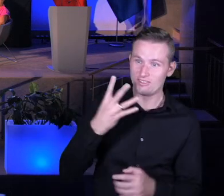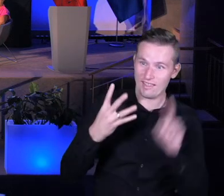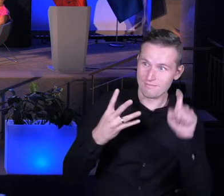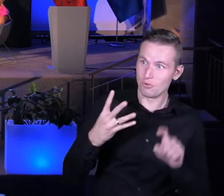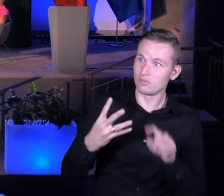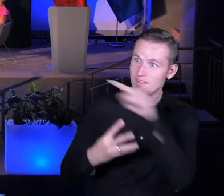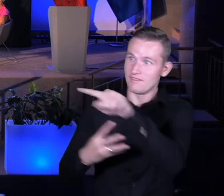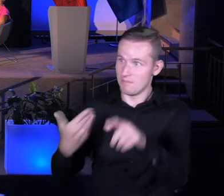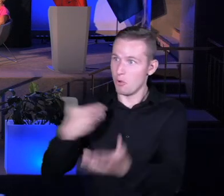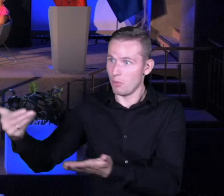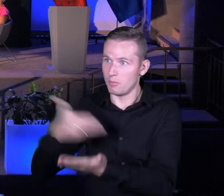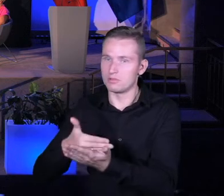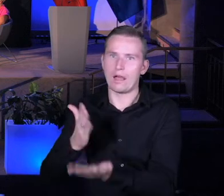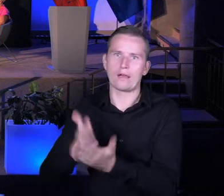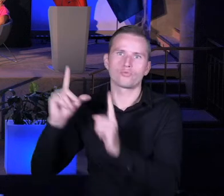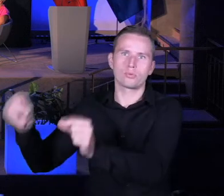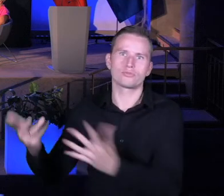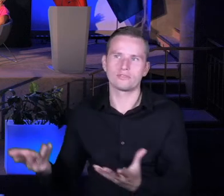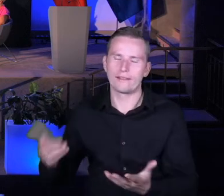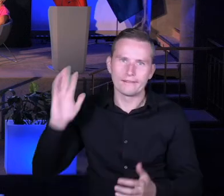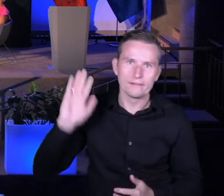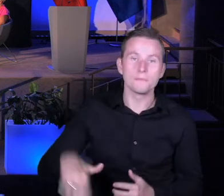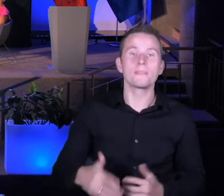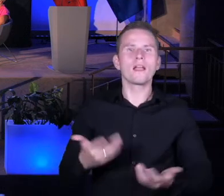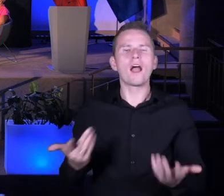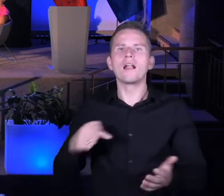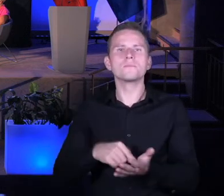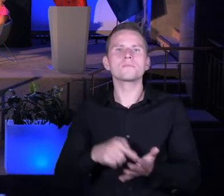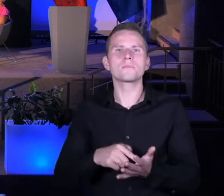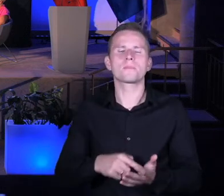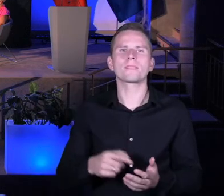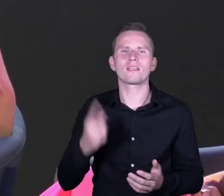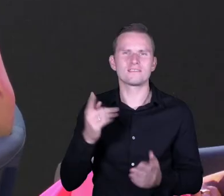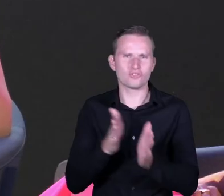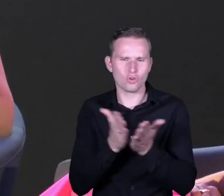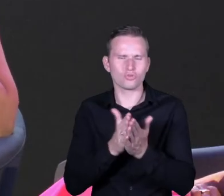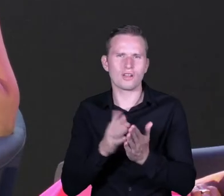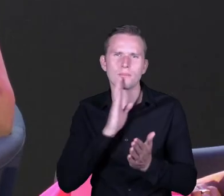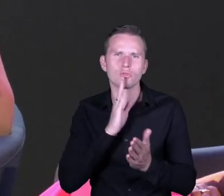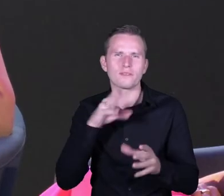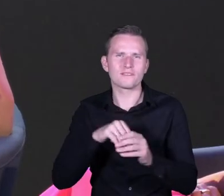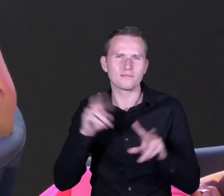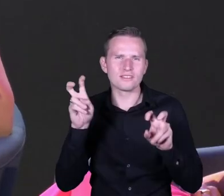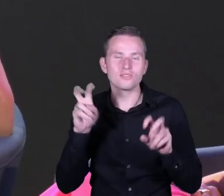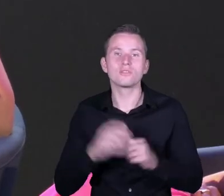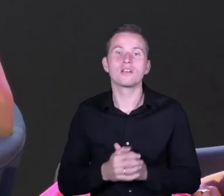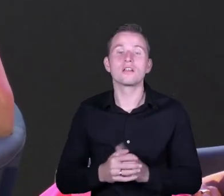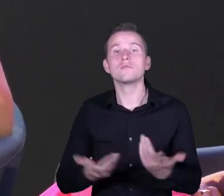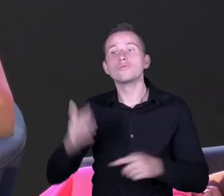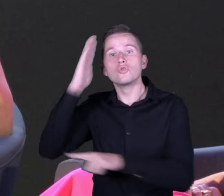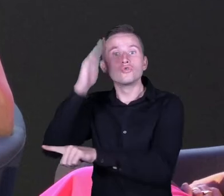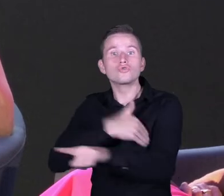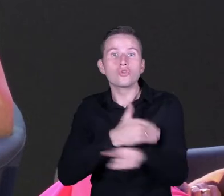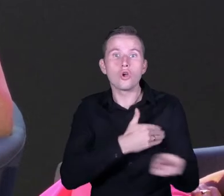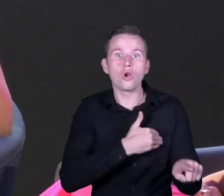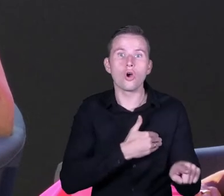pierwsze przychodzi mi do głowy takie hasło, które na marginesie jest tytułem pewnej książki, o której za chwilę, że szkoły, do których chce się chodzić, są bliżej